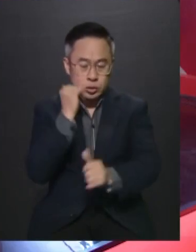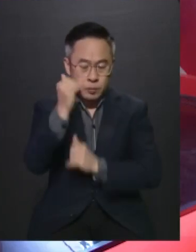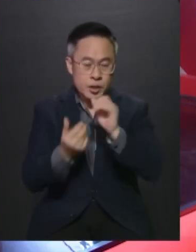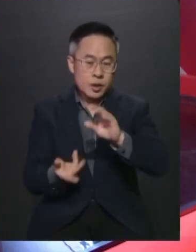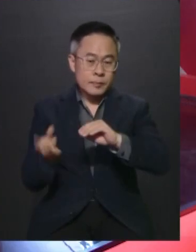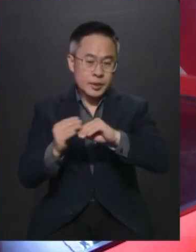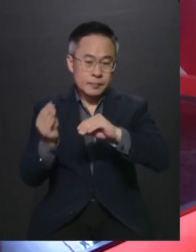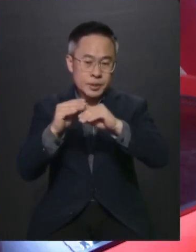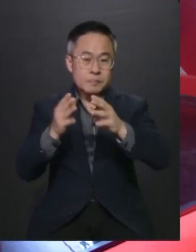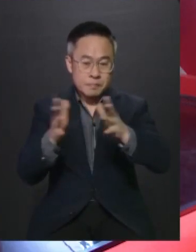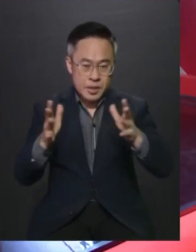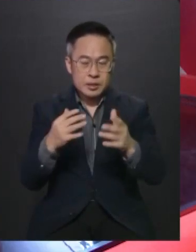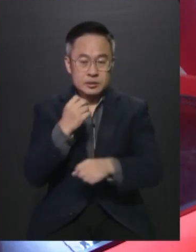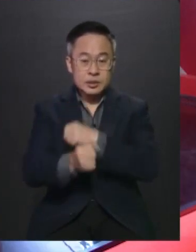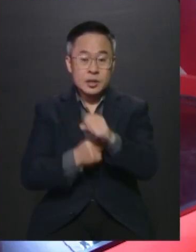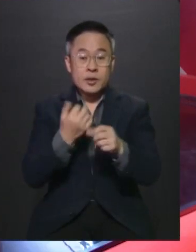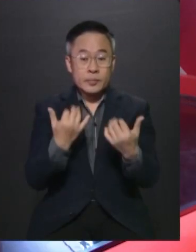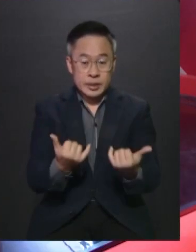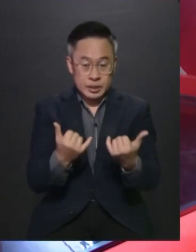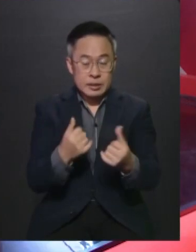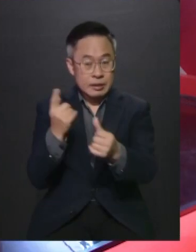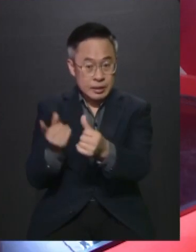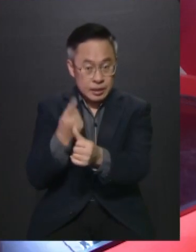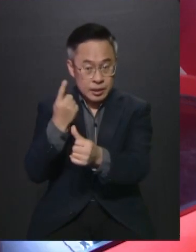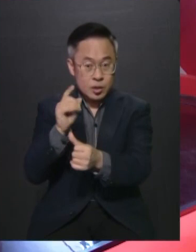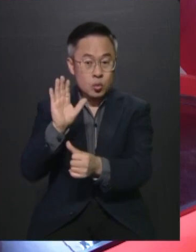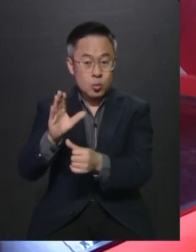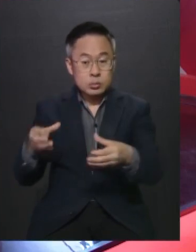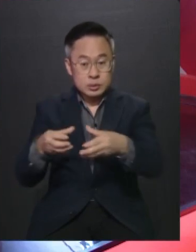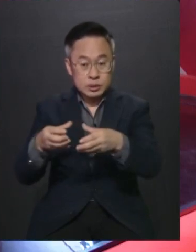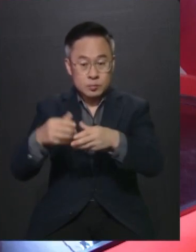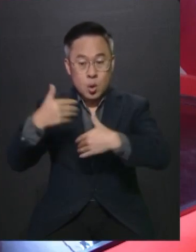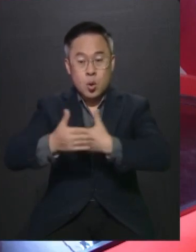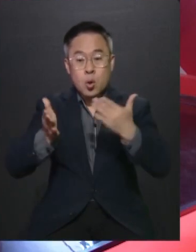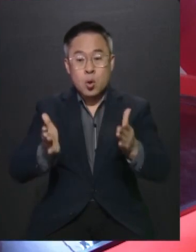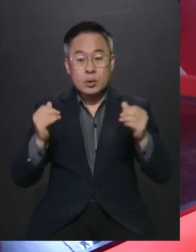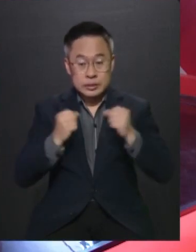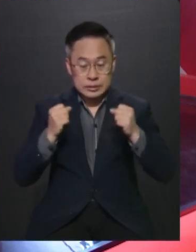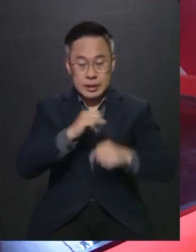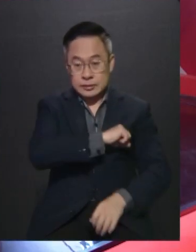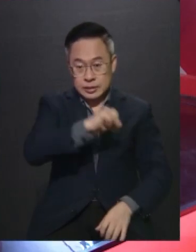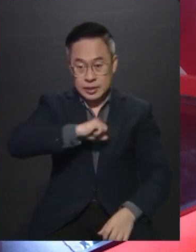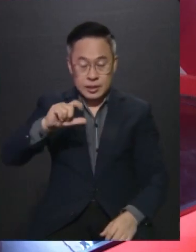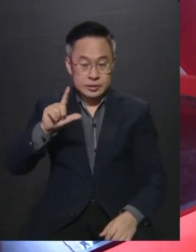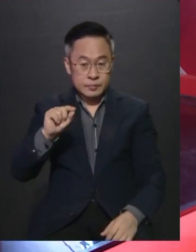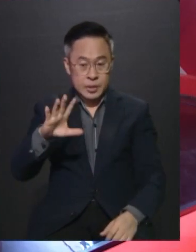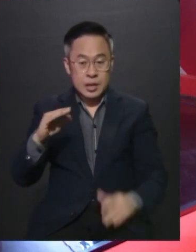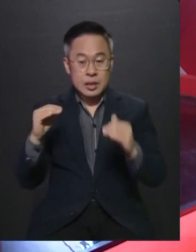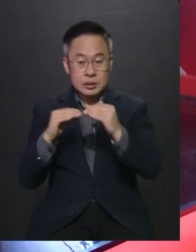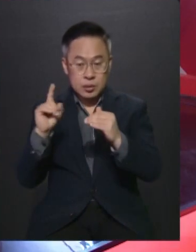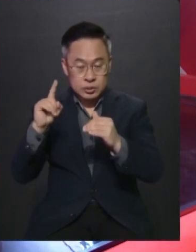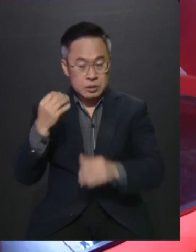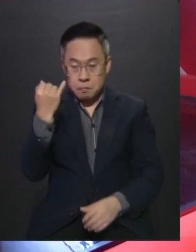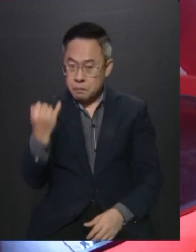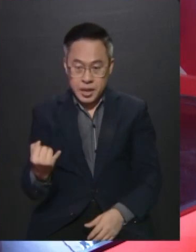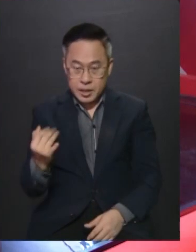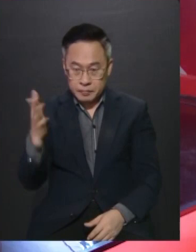ปีนี้ก็ก็ห้องเย็นท่าข้ามเรียกว่าส้างประวัติศาสตร์ในการคอยแชแบบไร้พ่ายแล้วก็ไรแล้วเสมอเกมเดียวนะใช่ๆๆเป็นประวัติศาสตร์